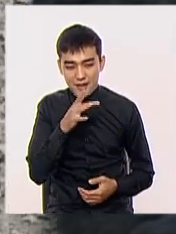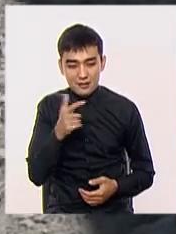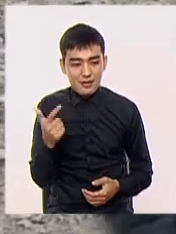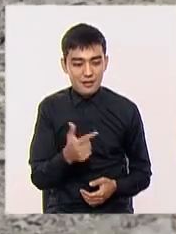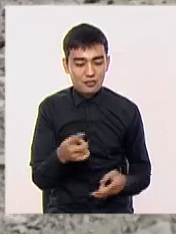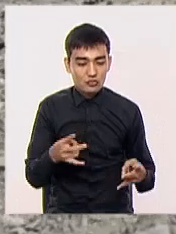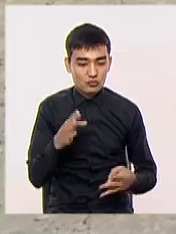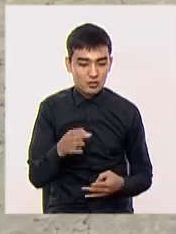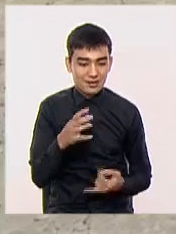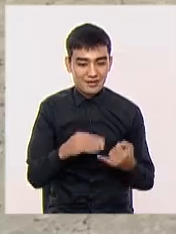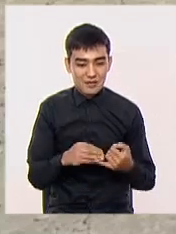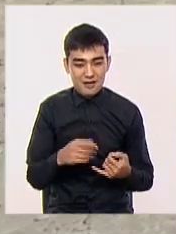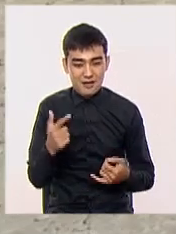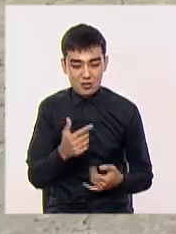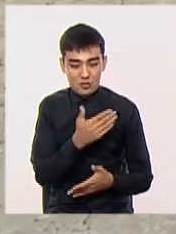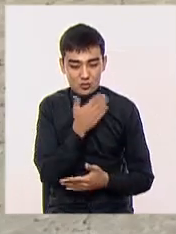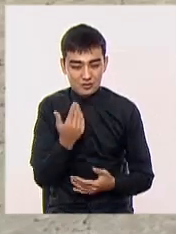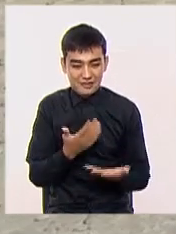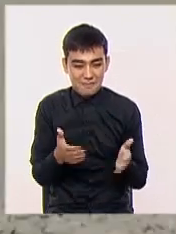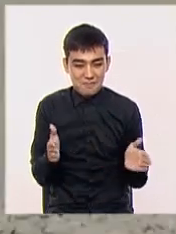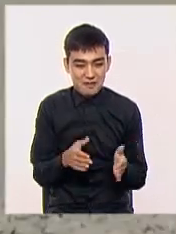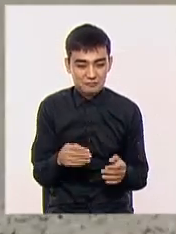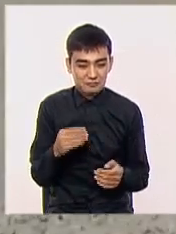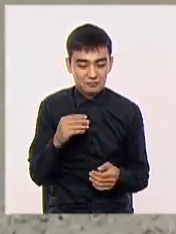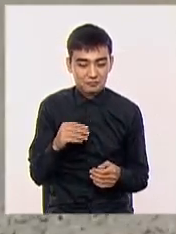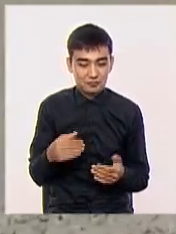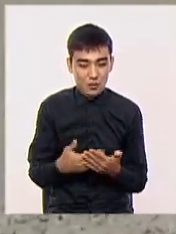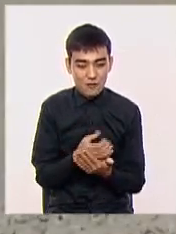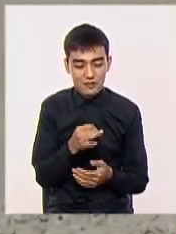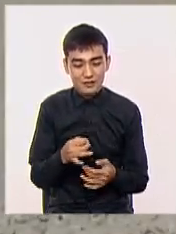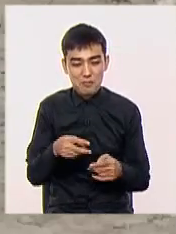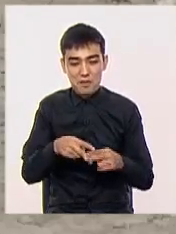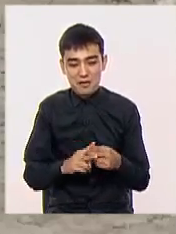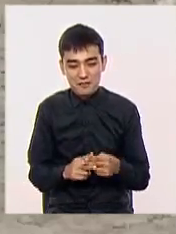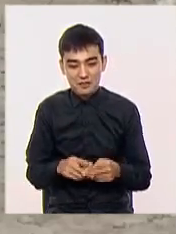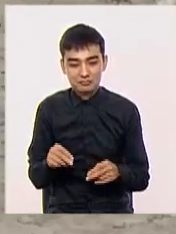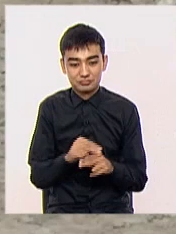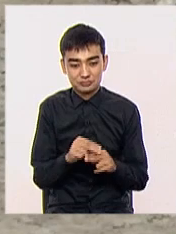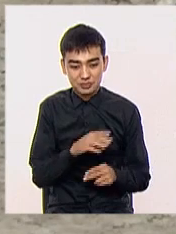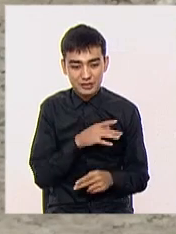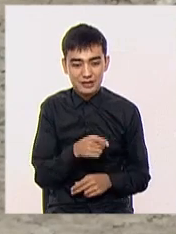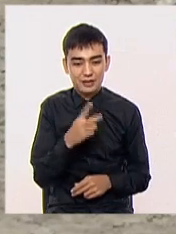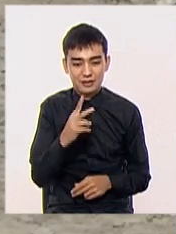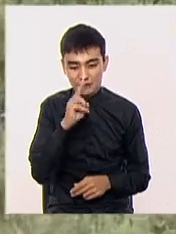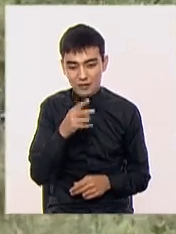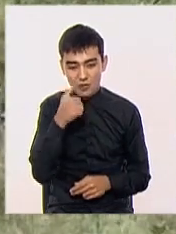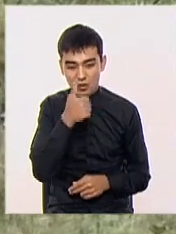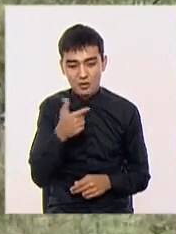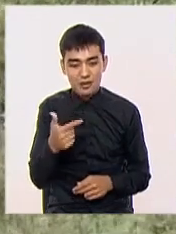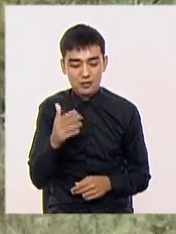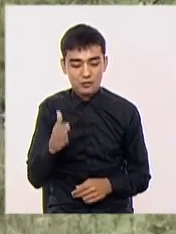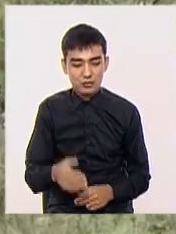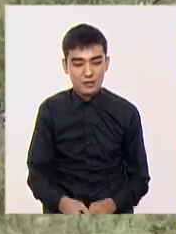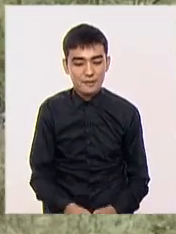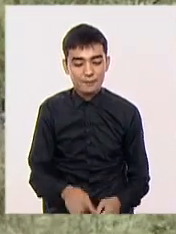беріледі. Ал жолдың белгілі бір бөлігі ғана жаңарса, яғни орташа жөндеу жұмыстары жасалса, оған 2 жыл кепілдік беріледі.